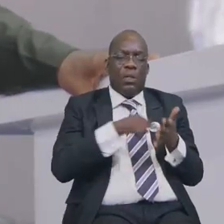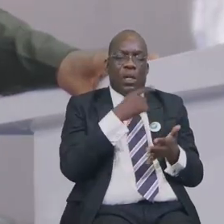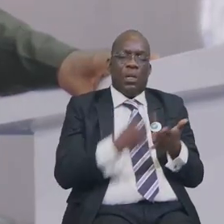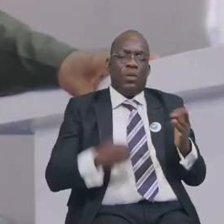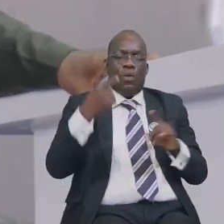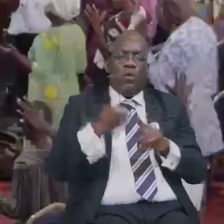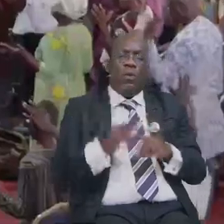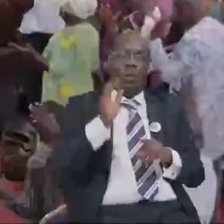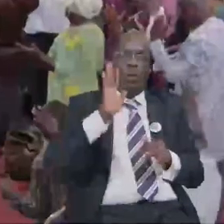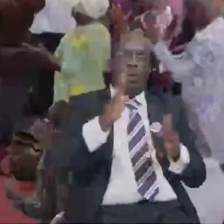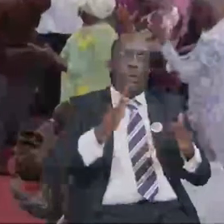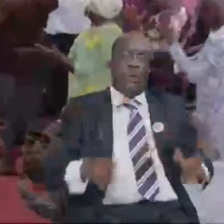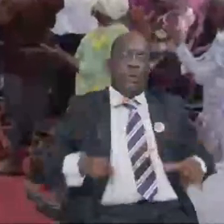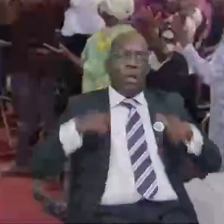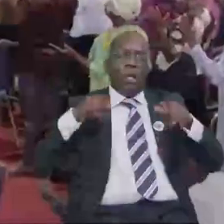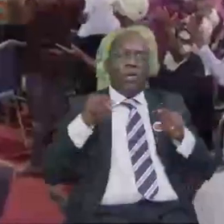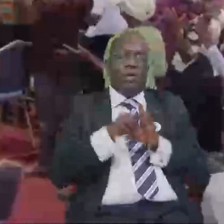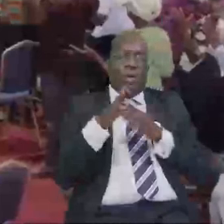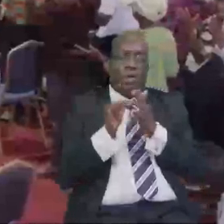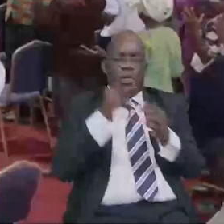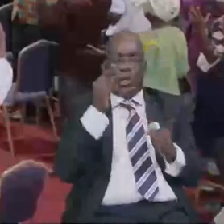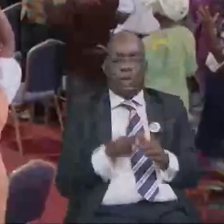de Jésus.